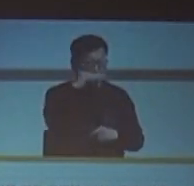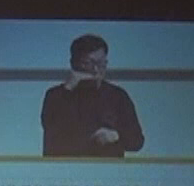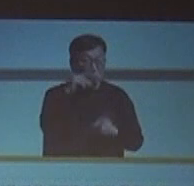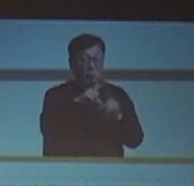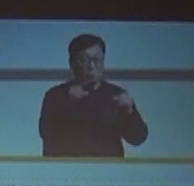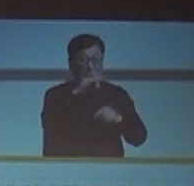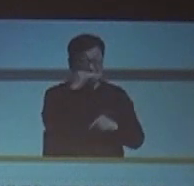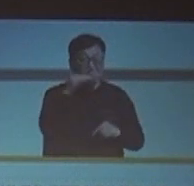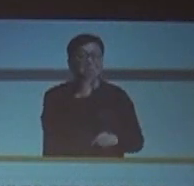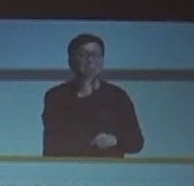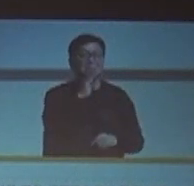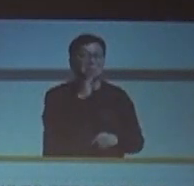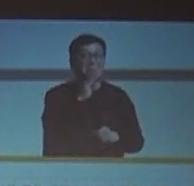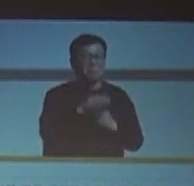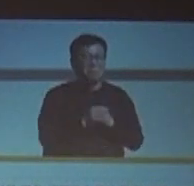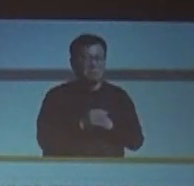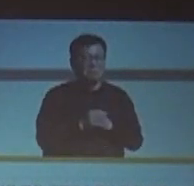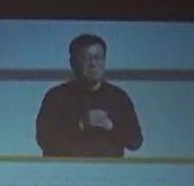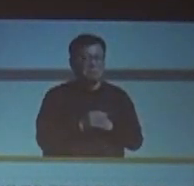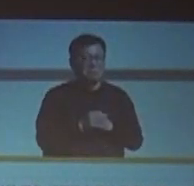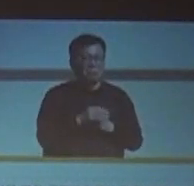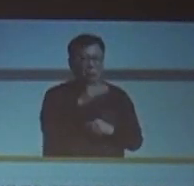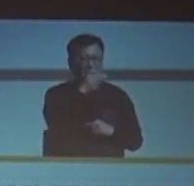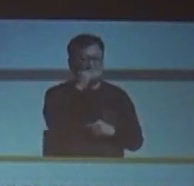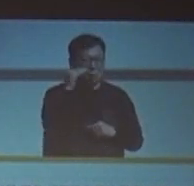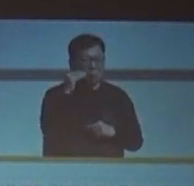한 사람 한 사람. 한 번만 그런 것